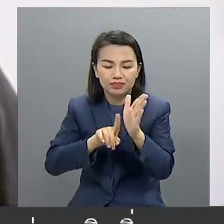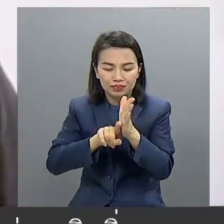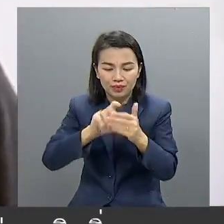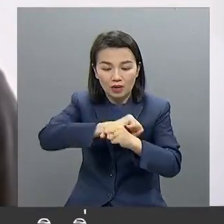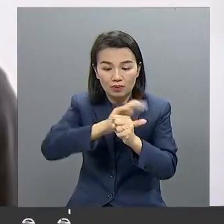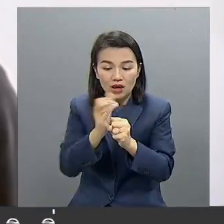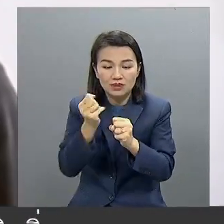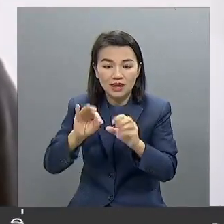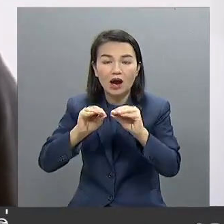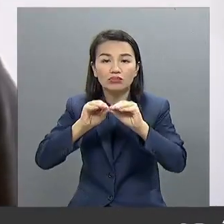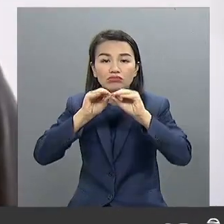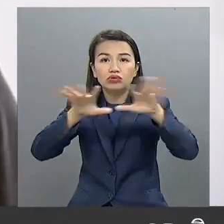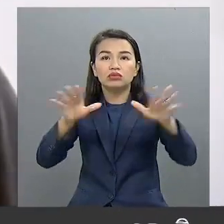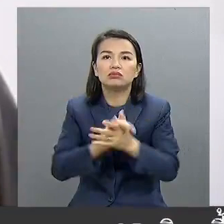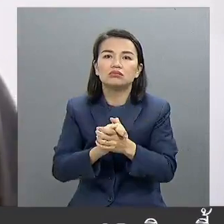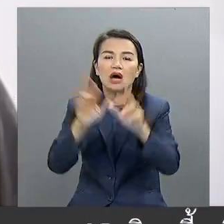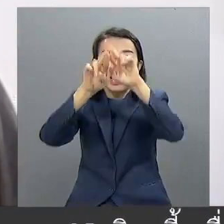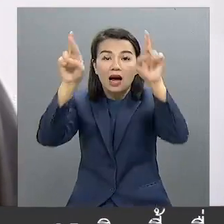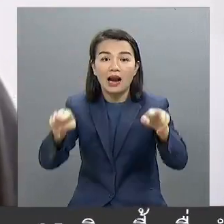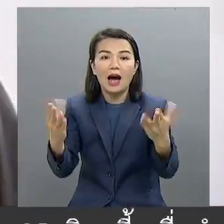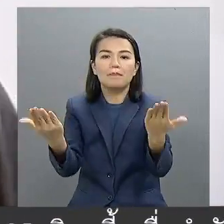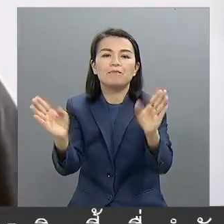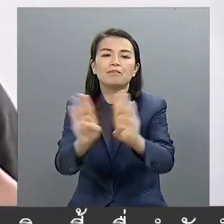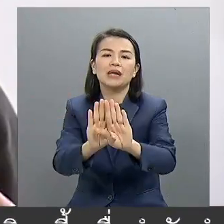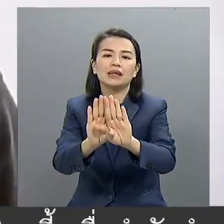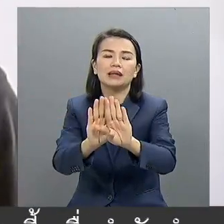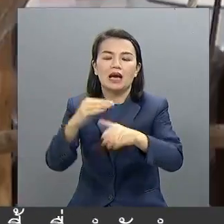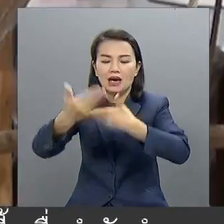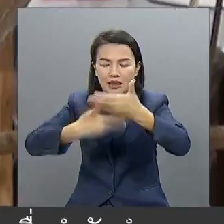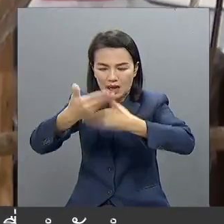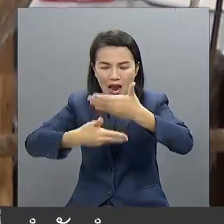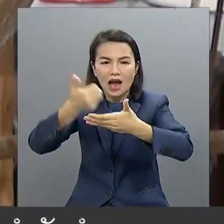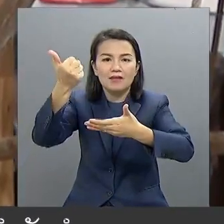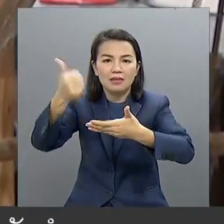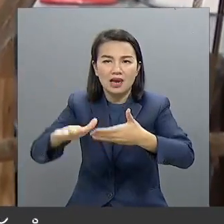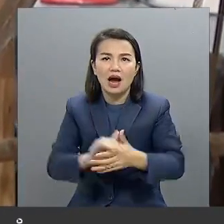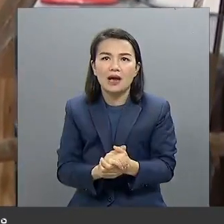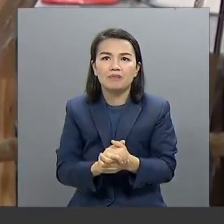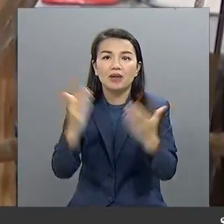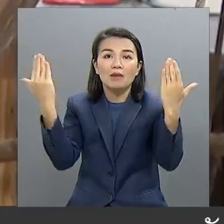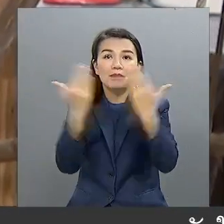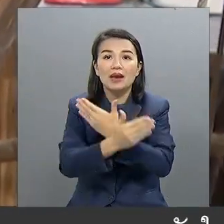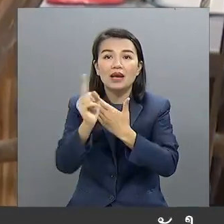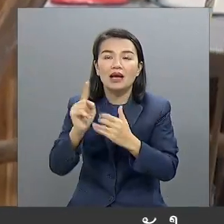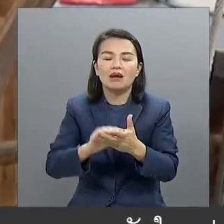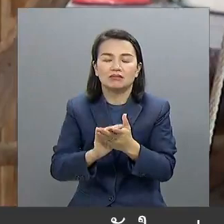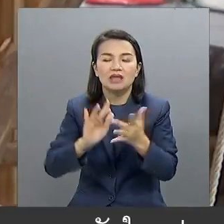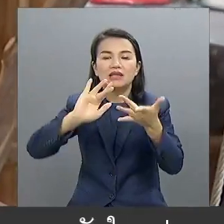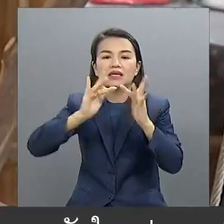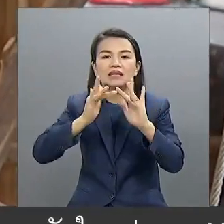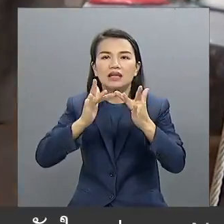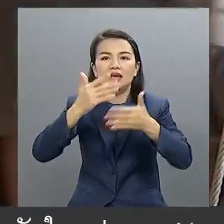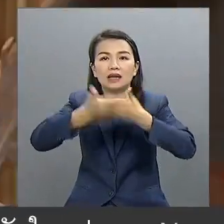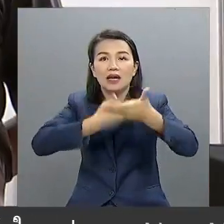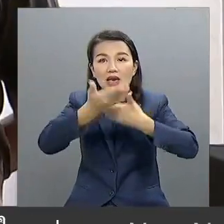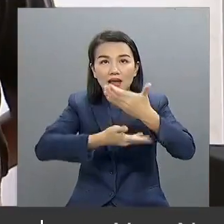Sou